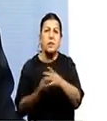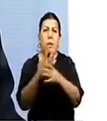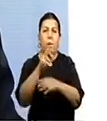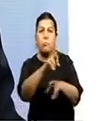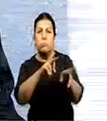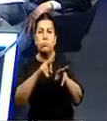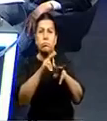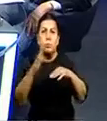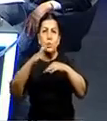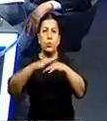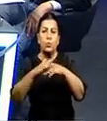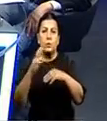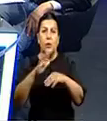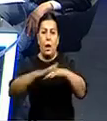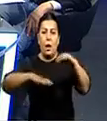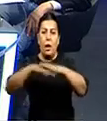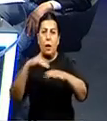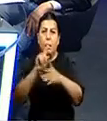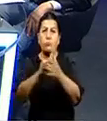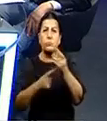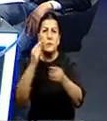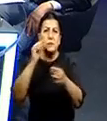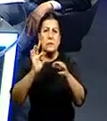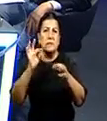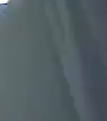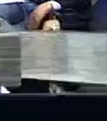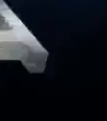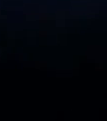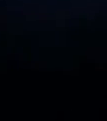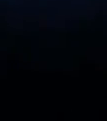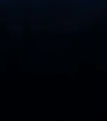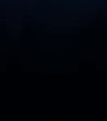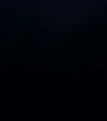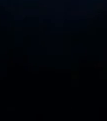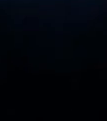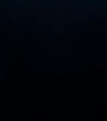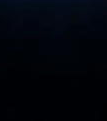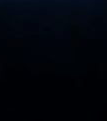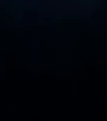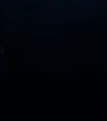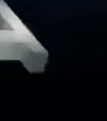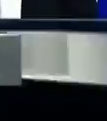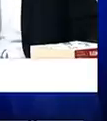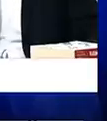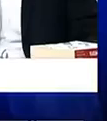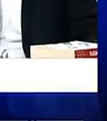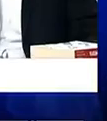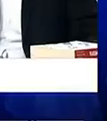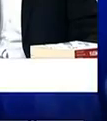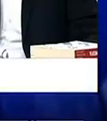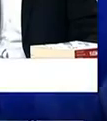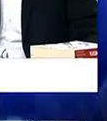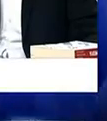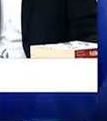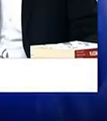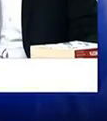üzerine çıplak elleriyle çıkan bu insanlar Türk insanı, bizim milletimiz, Milletin Zaferi kitabında